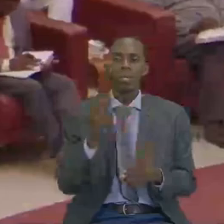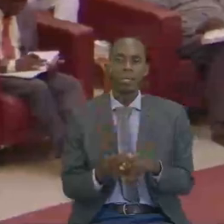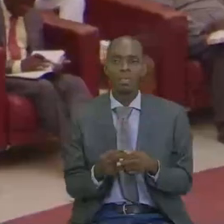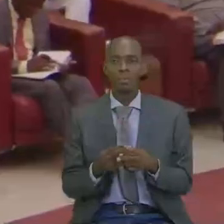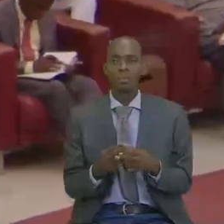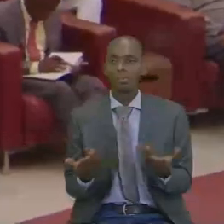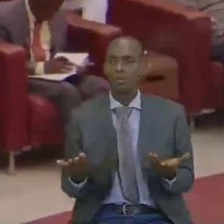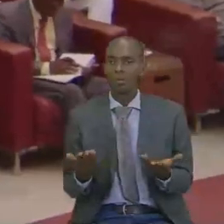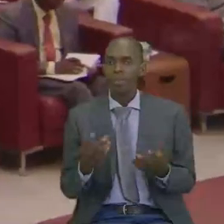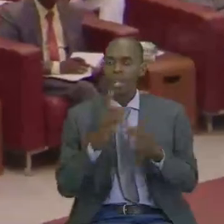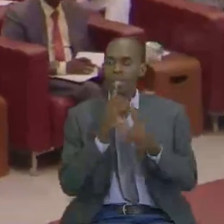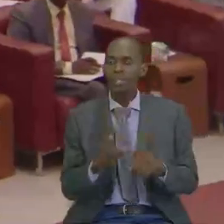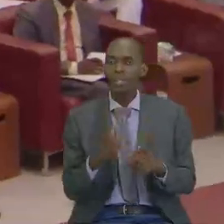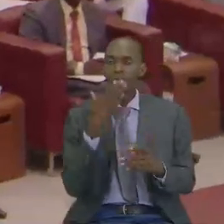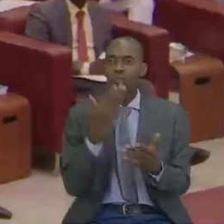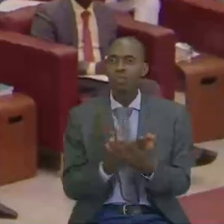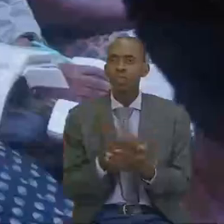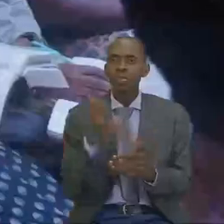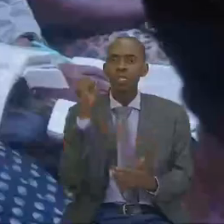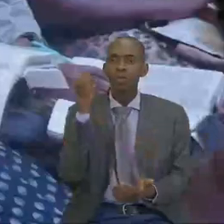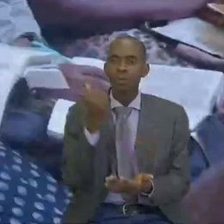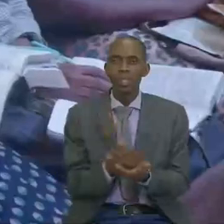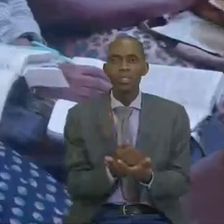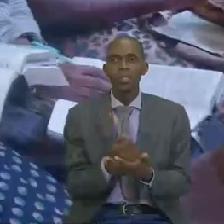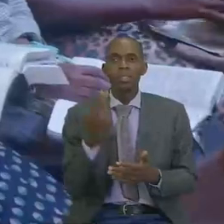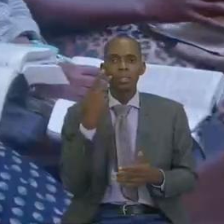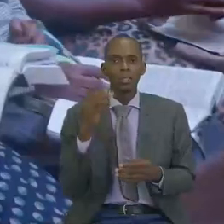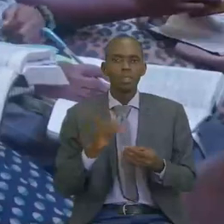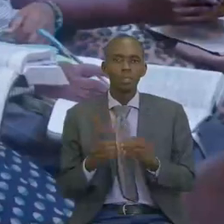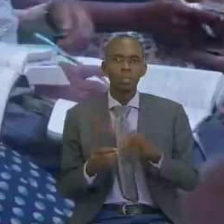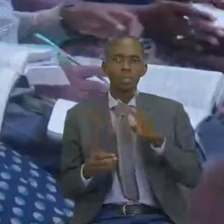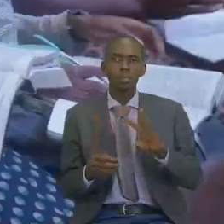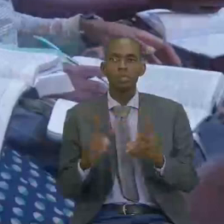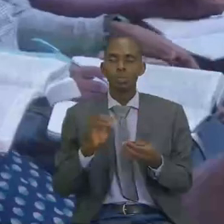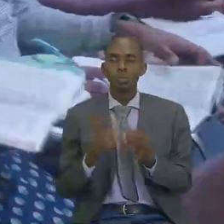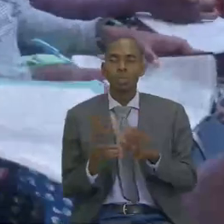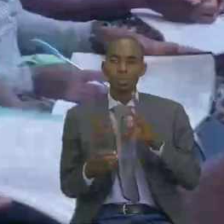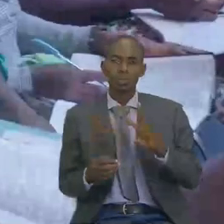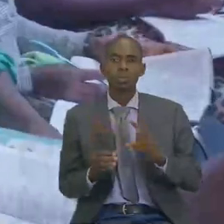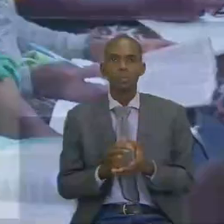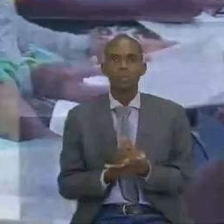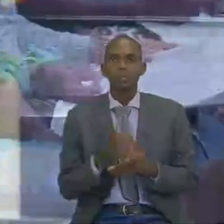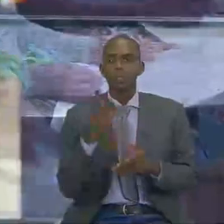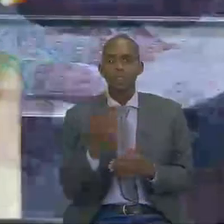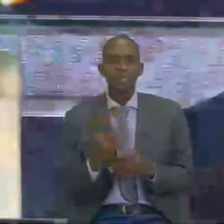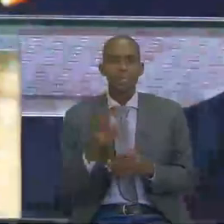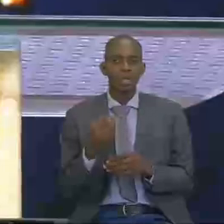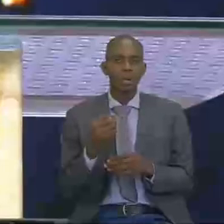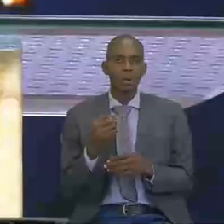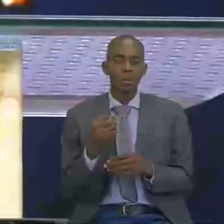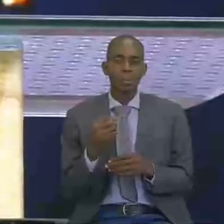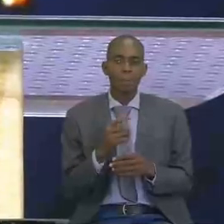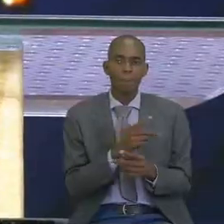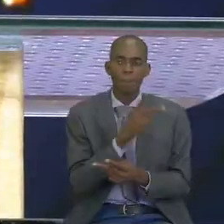de Jésus-Christ. J'ai besoin d'un bon amen ici. Deuxième partie, la description du